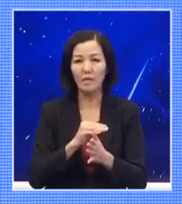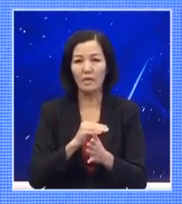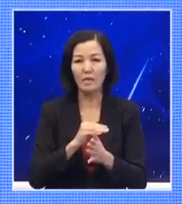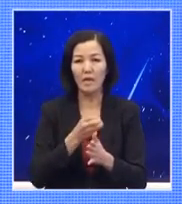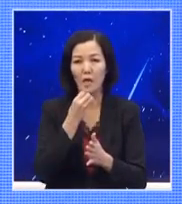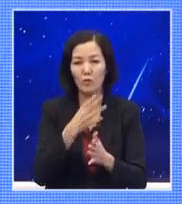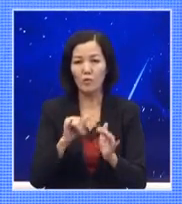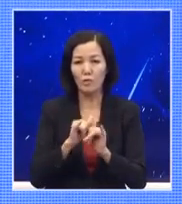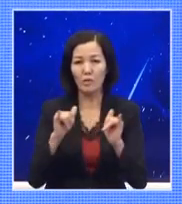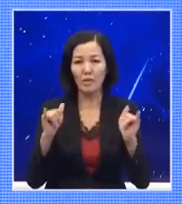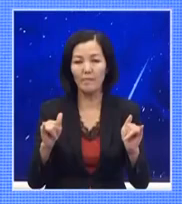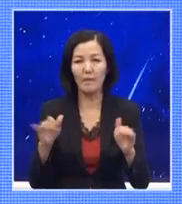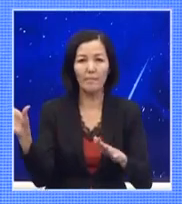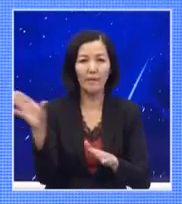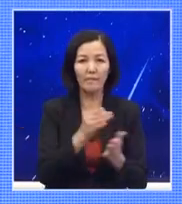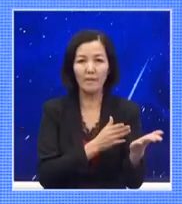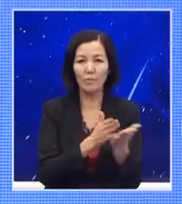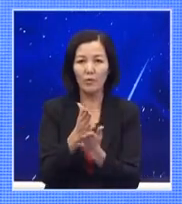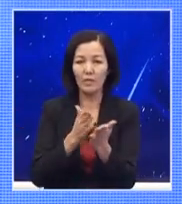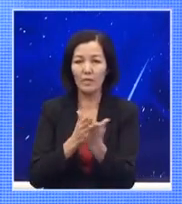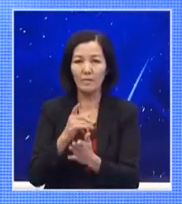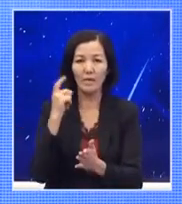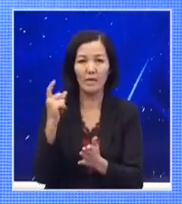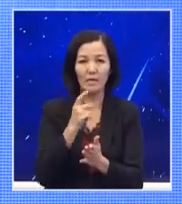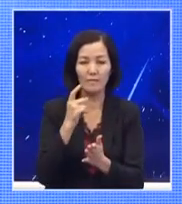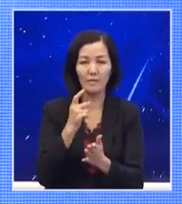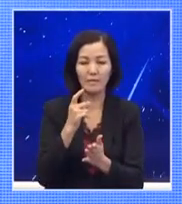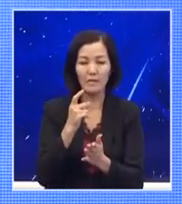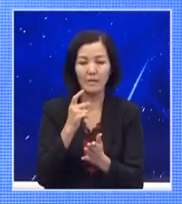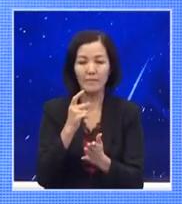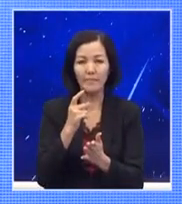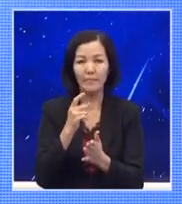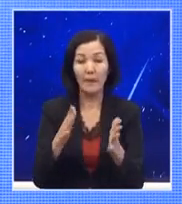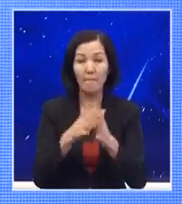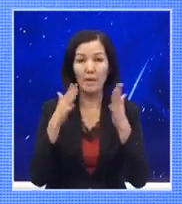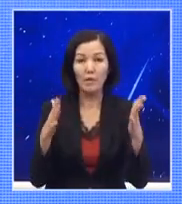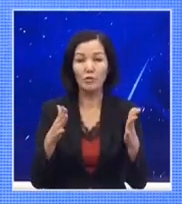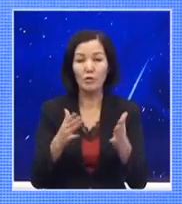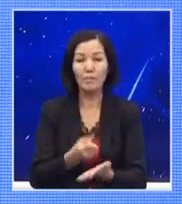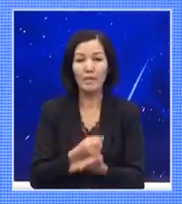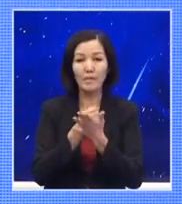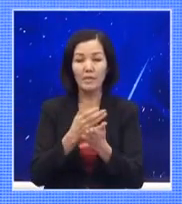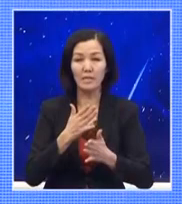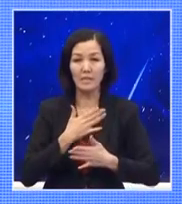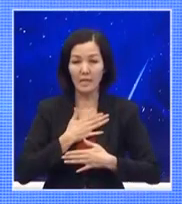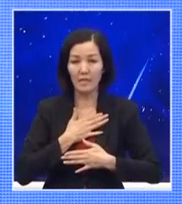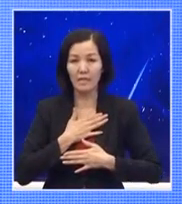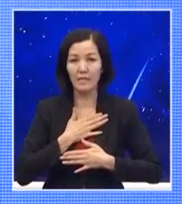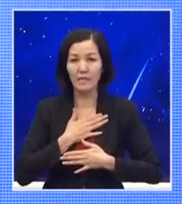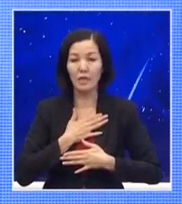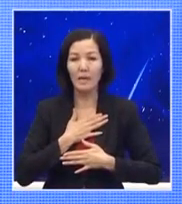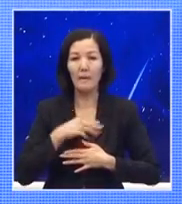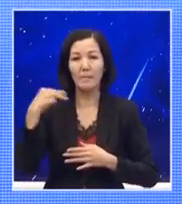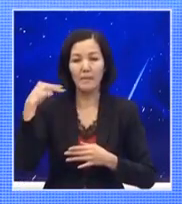положительную динамику роста по всем основным экономическим показателям. Большой поддержкой для нас стала